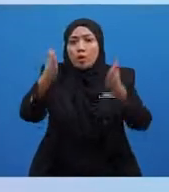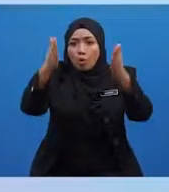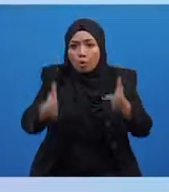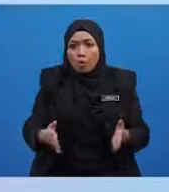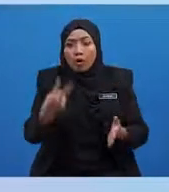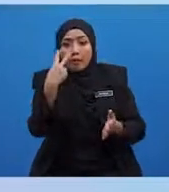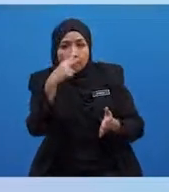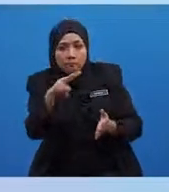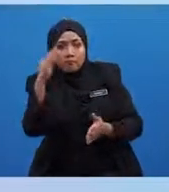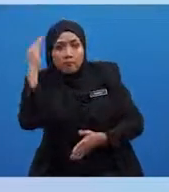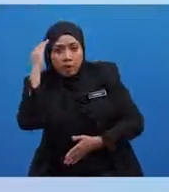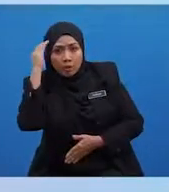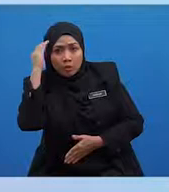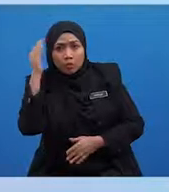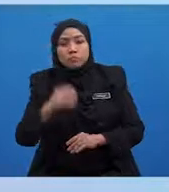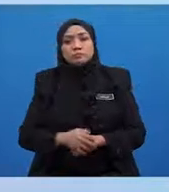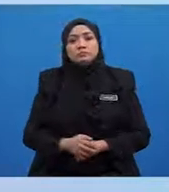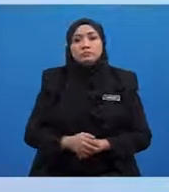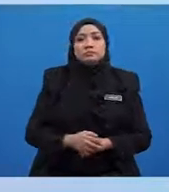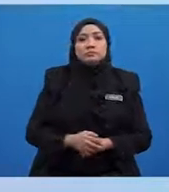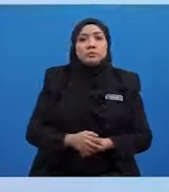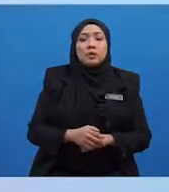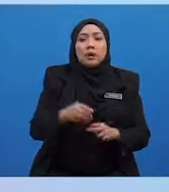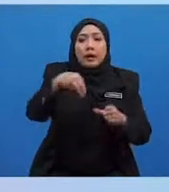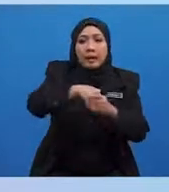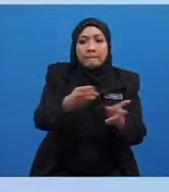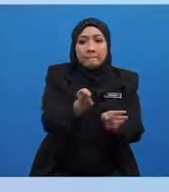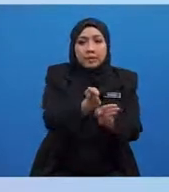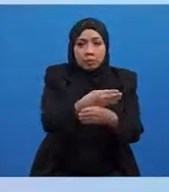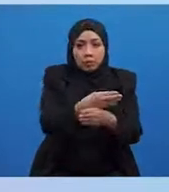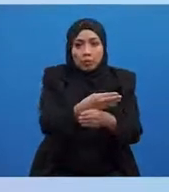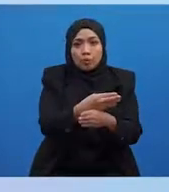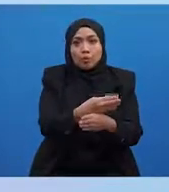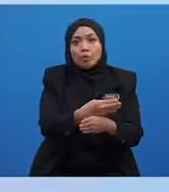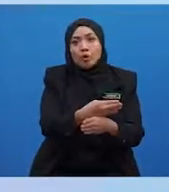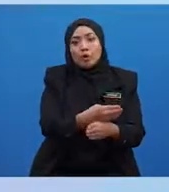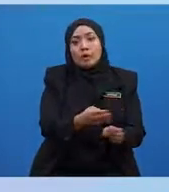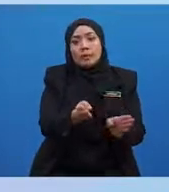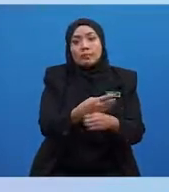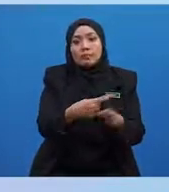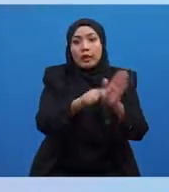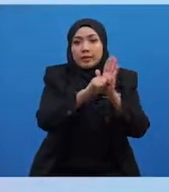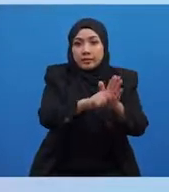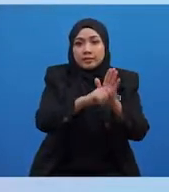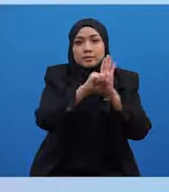dipaparkan dalam bentuk tanda, simbol, perkataan, muka taip, logo atau